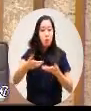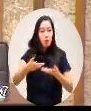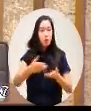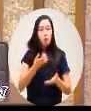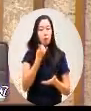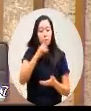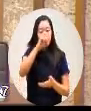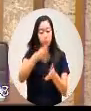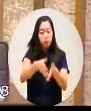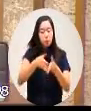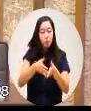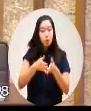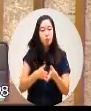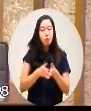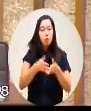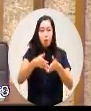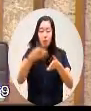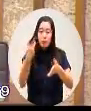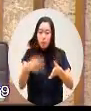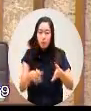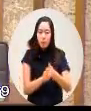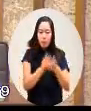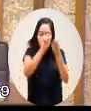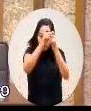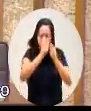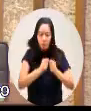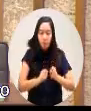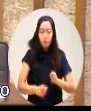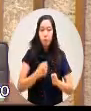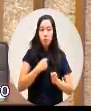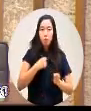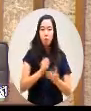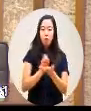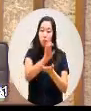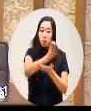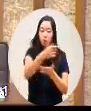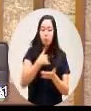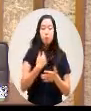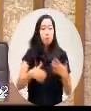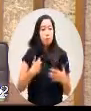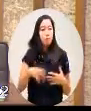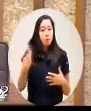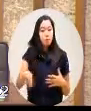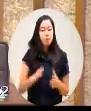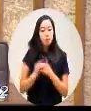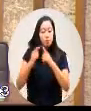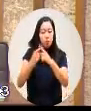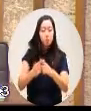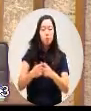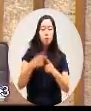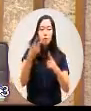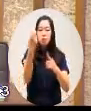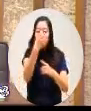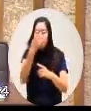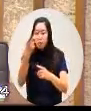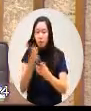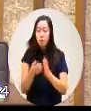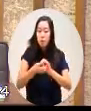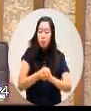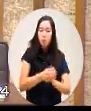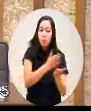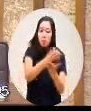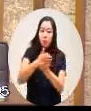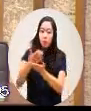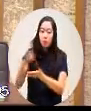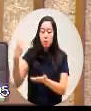需要去了解，去做一些报告说明，我非常乐意的去做了解，那做必要的一个处理，甚至跟议会